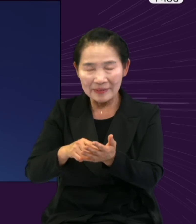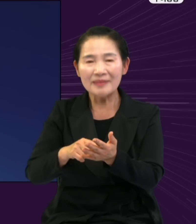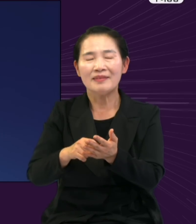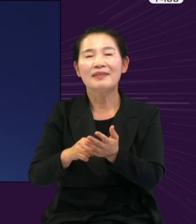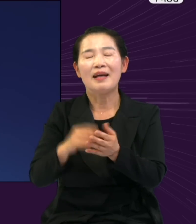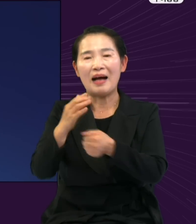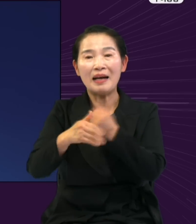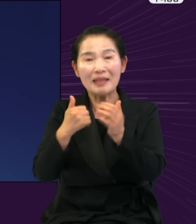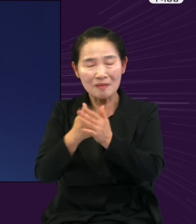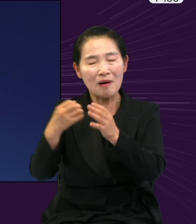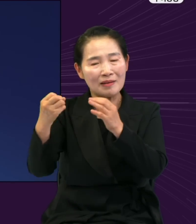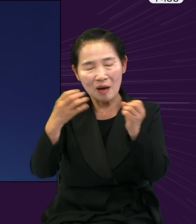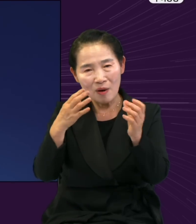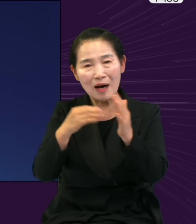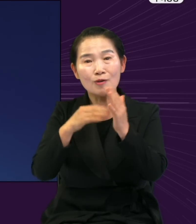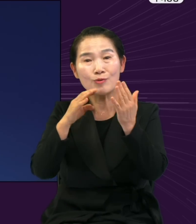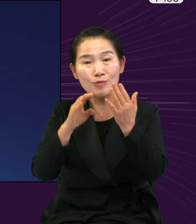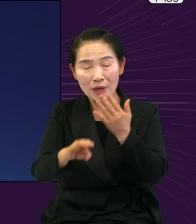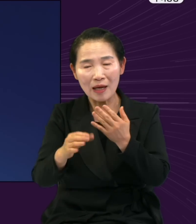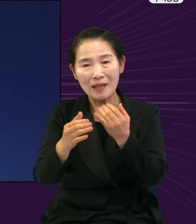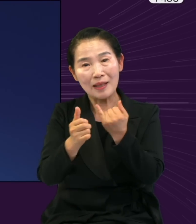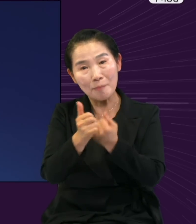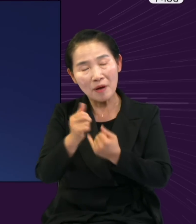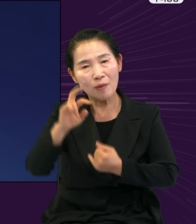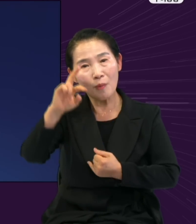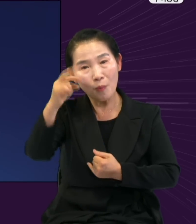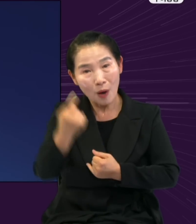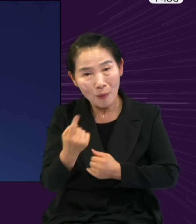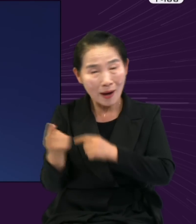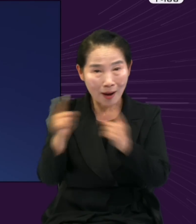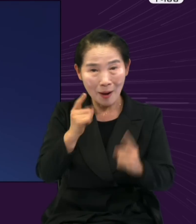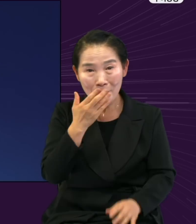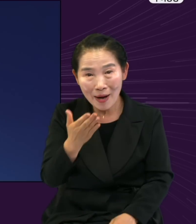아니니까요. 짙은 안개가 사라진 것도 아닙니다.